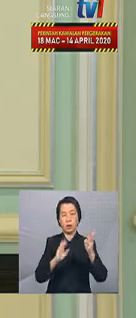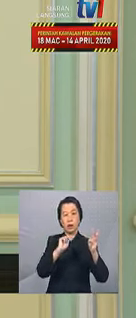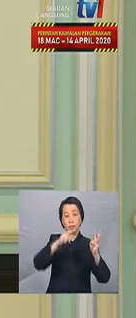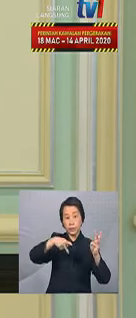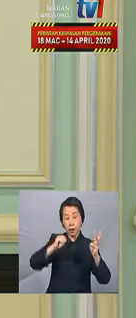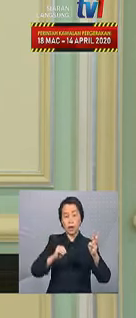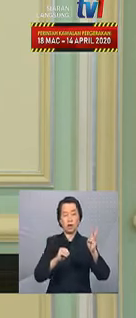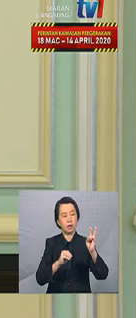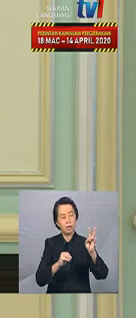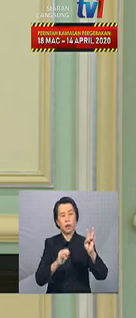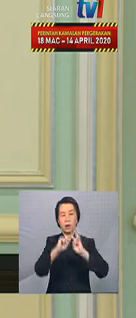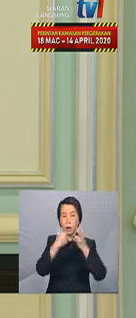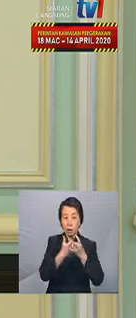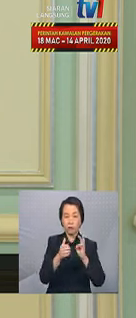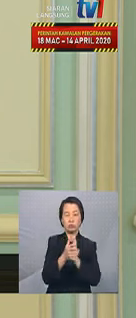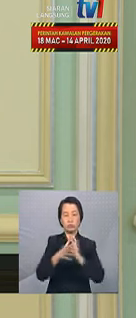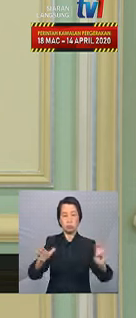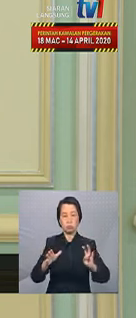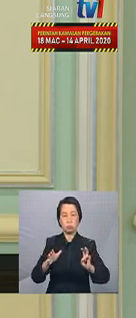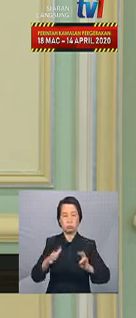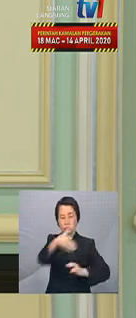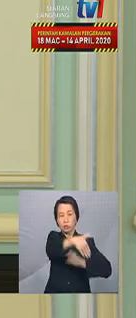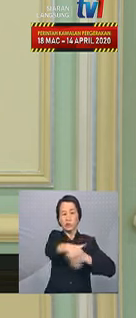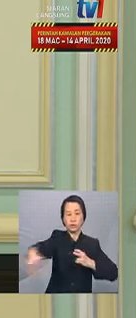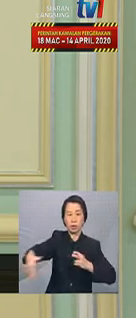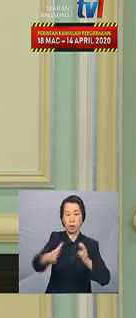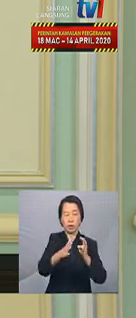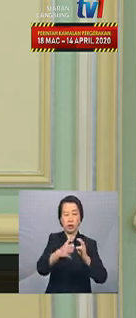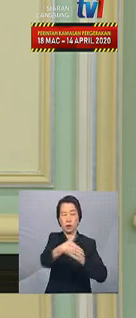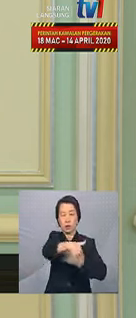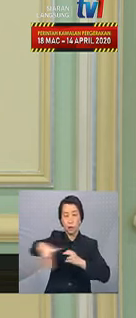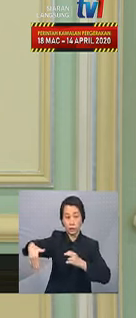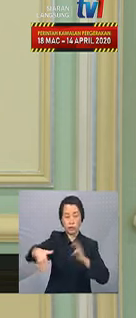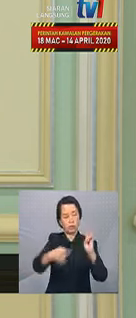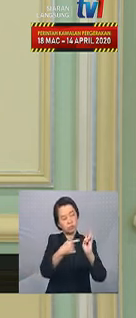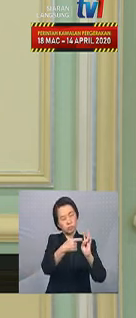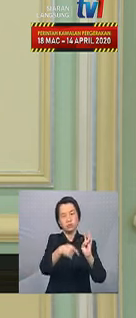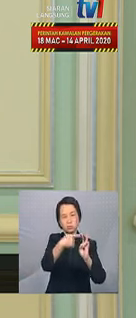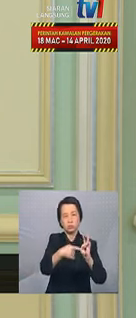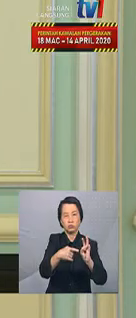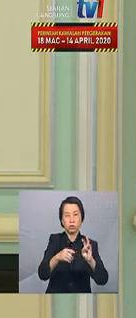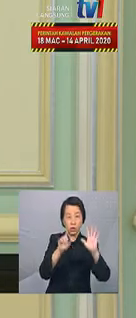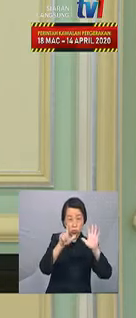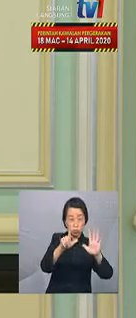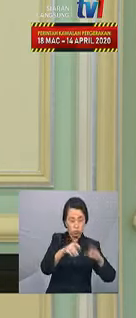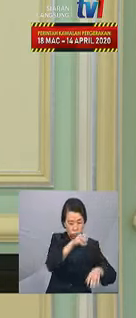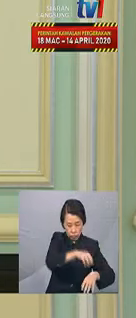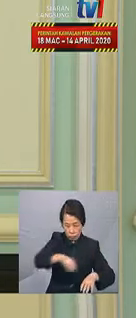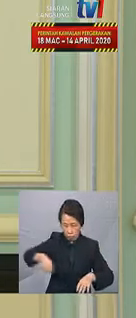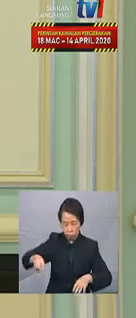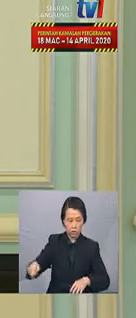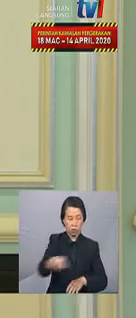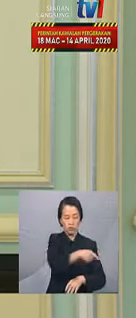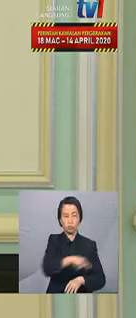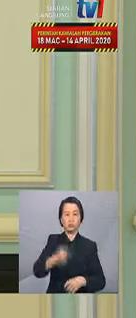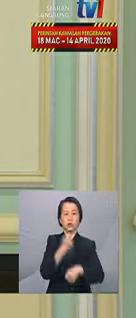APM dan Agensi Keselamatan Sempadan ataupun AKSEM merupakan antara petugas